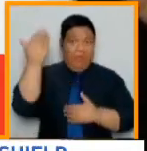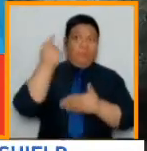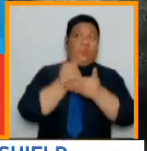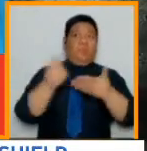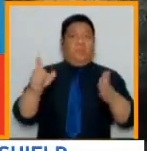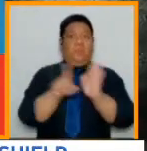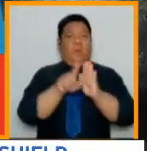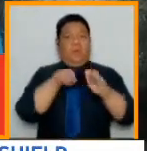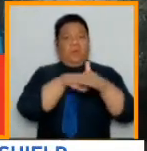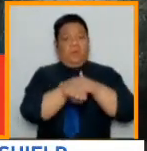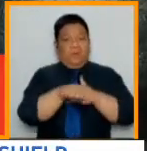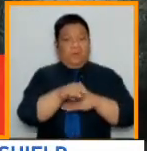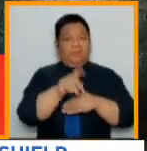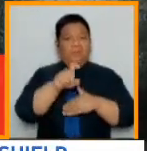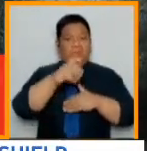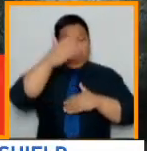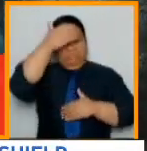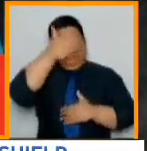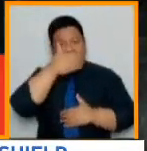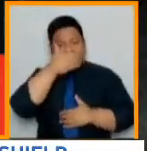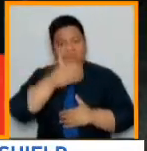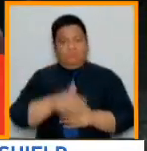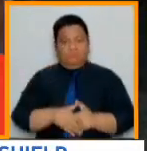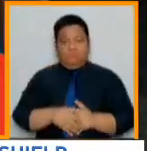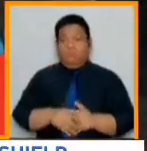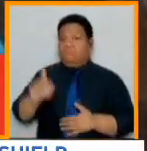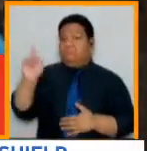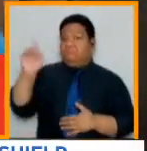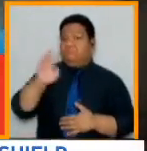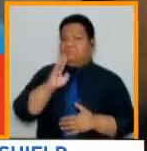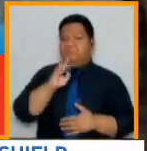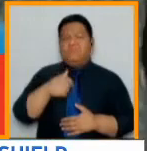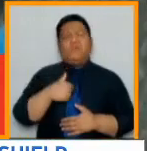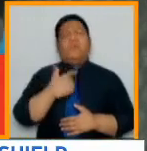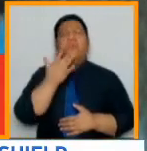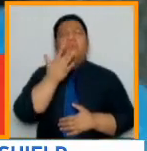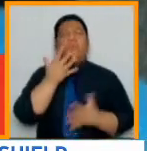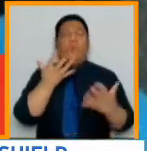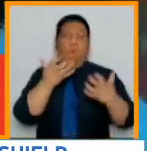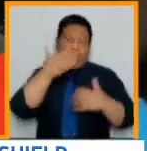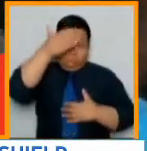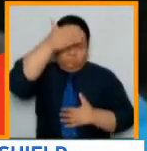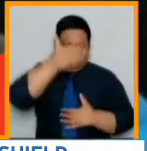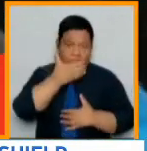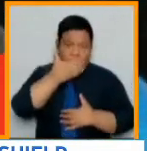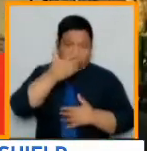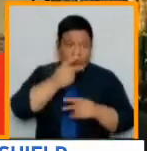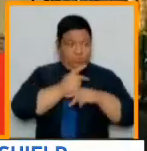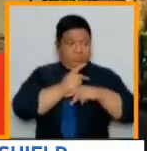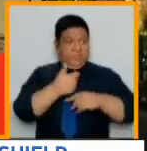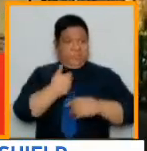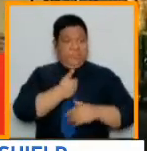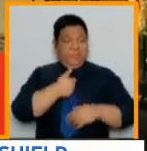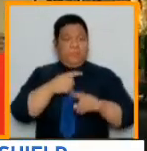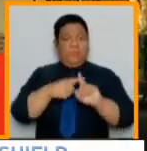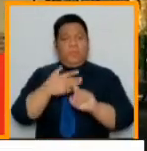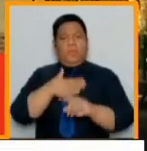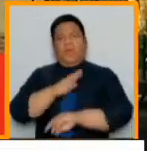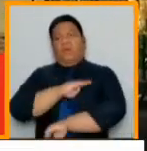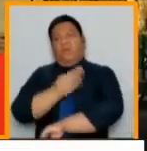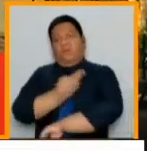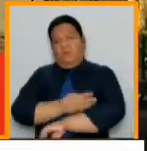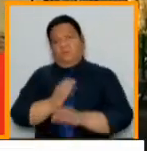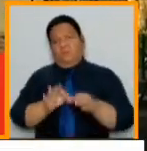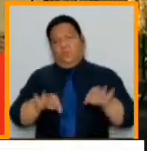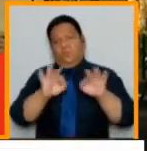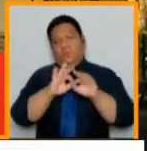eh. Mas prepared ko na magsuot. Hindi lang para sa sarili ko eh, para sa anak ko. Ngayong nasa mas maluwag na